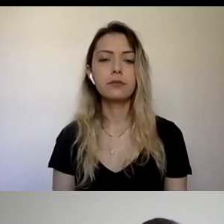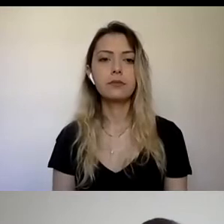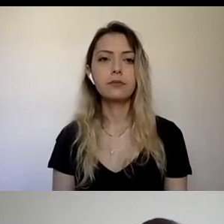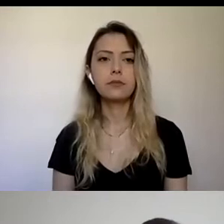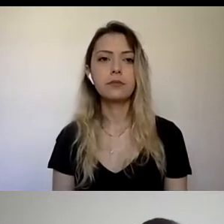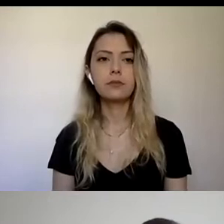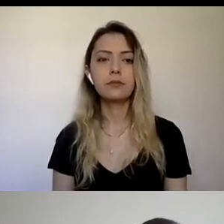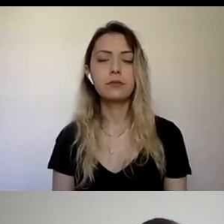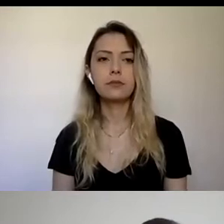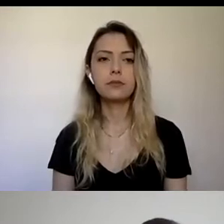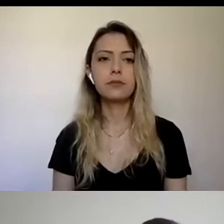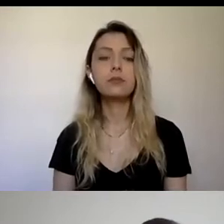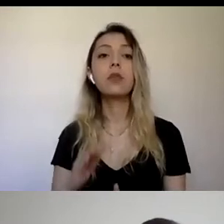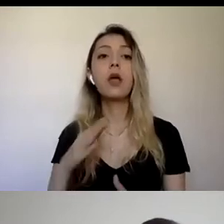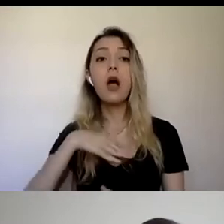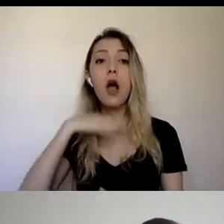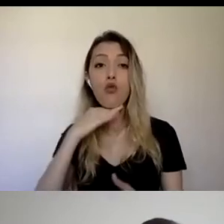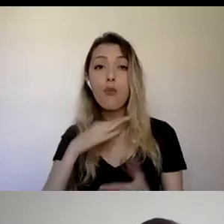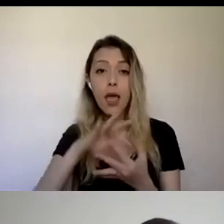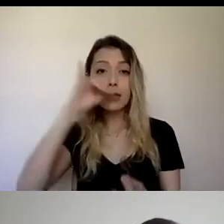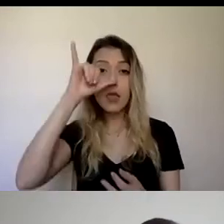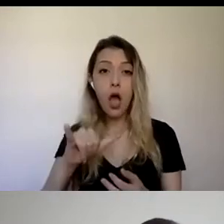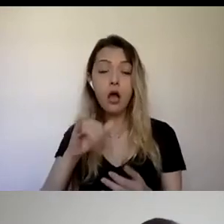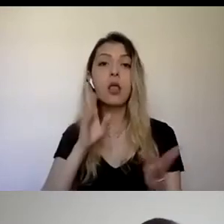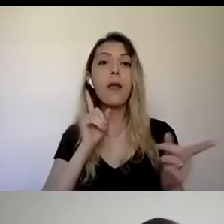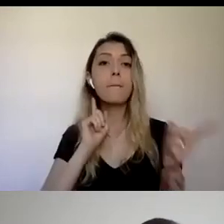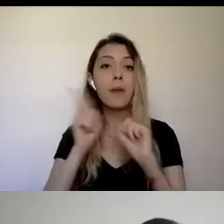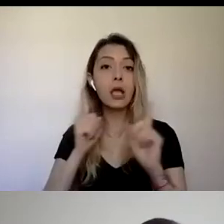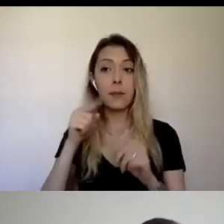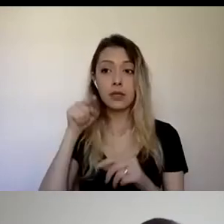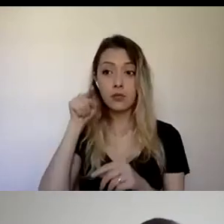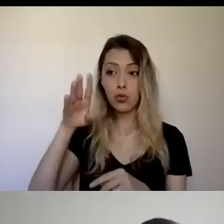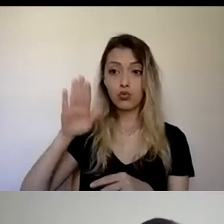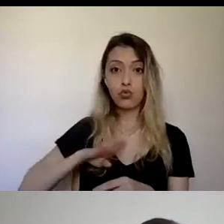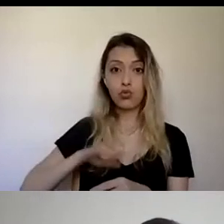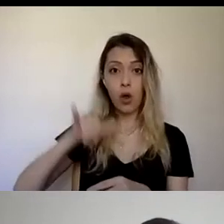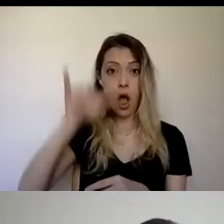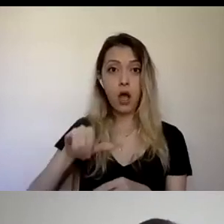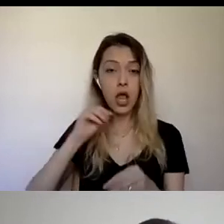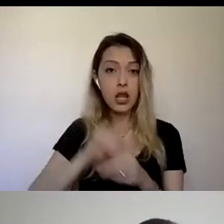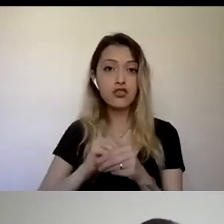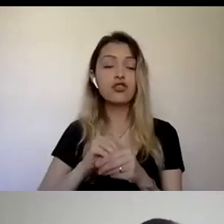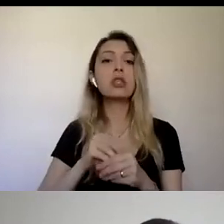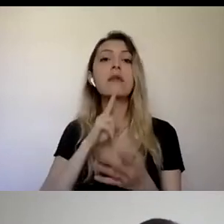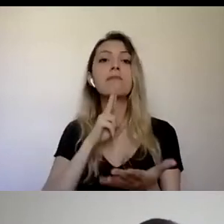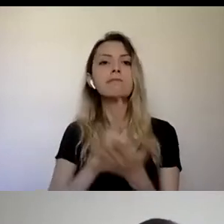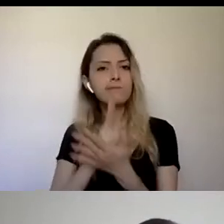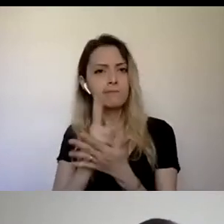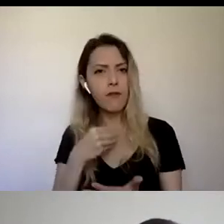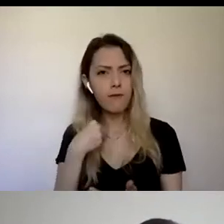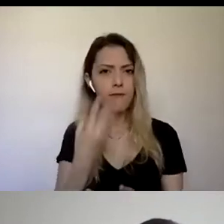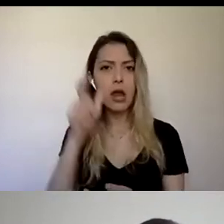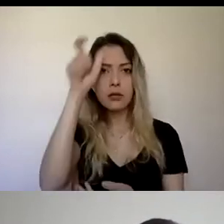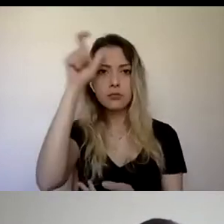Avrupa İnsan Hakları Mahkemesi'nin çocuk hakları ile ilgili aldığı kararlar da Türkiye dahil kararlar da